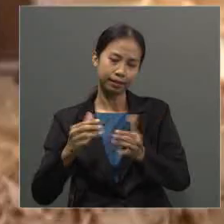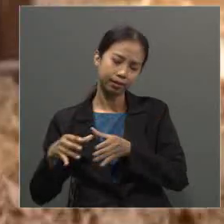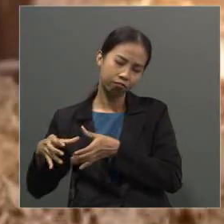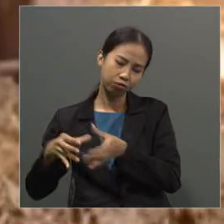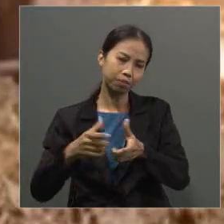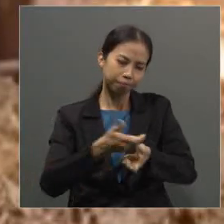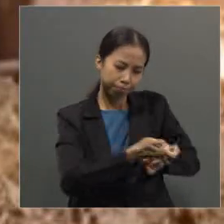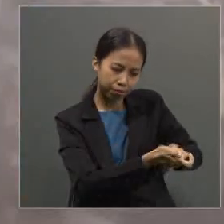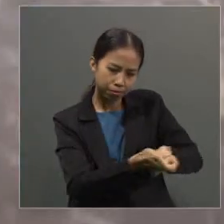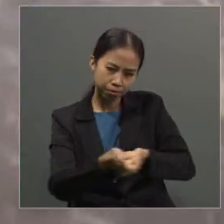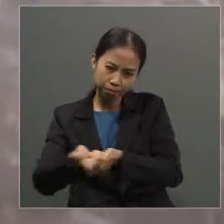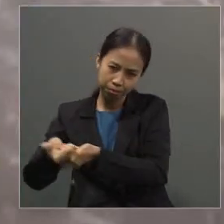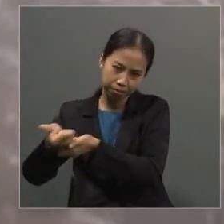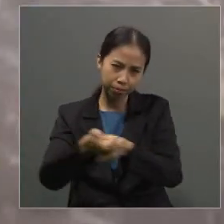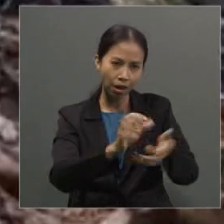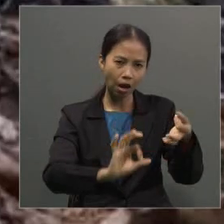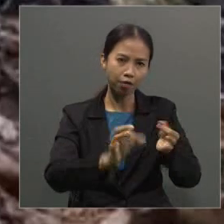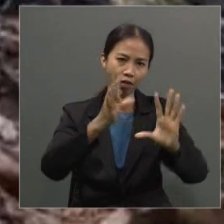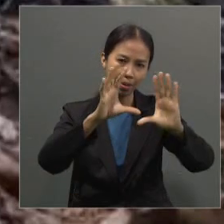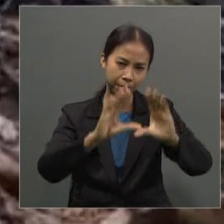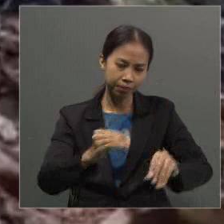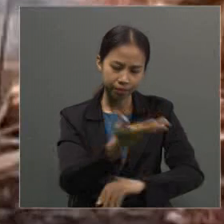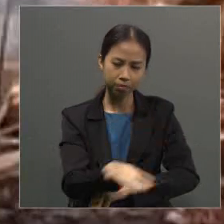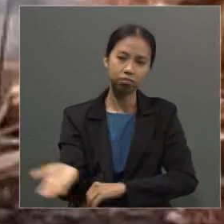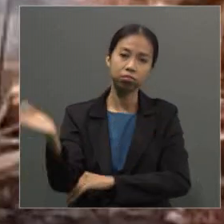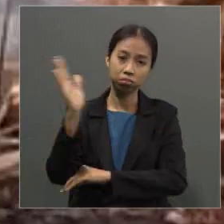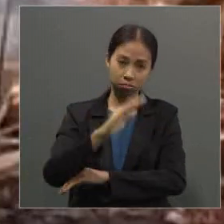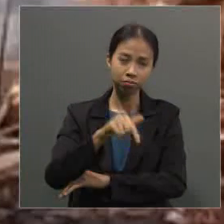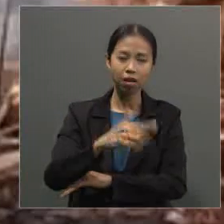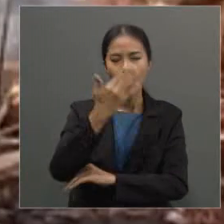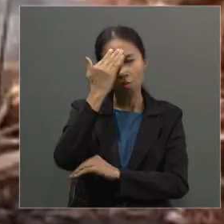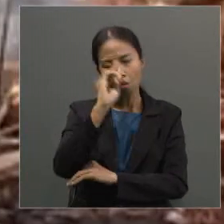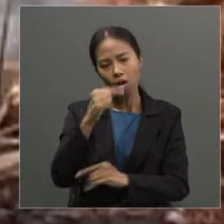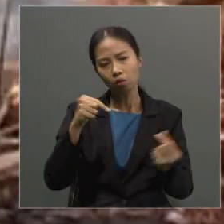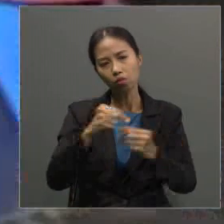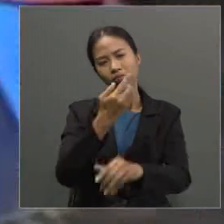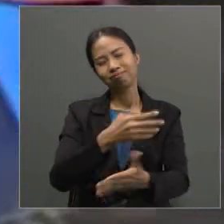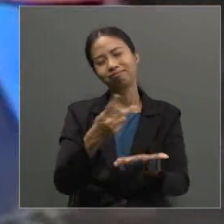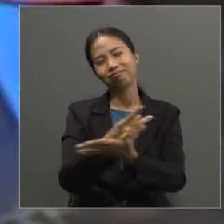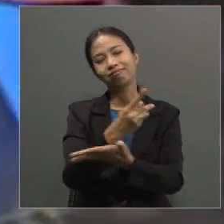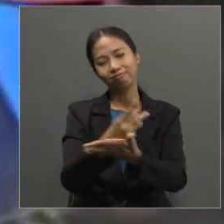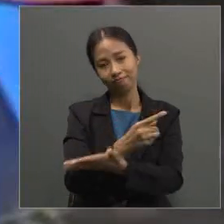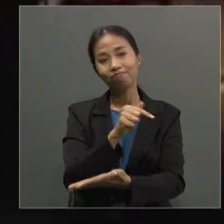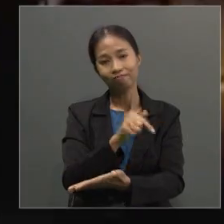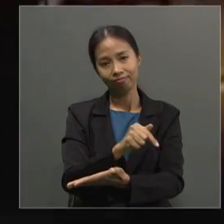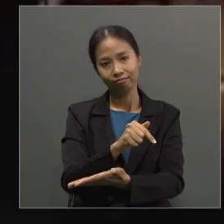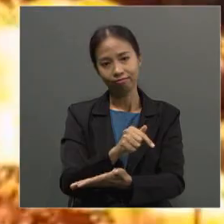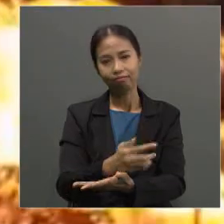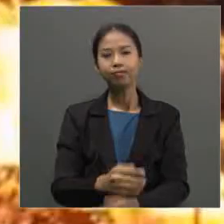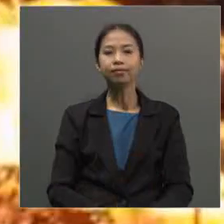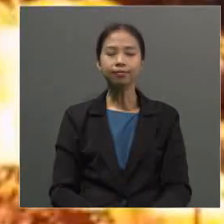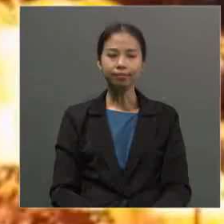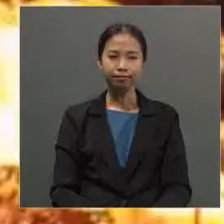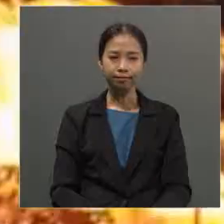ดับไฟป่าทั้งกลางวันและกลางคืนครับในพื้นที่รับผิดชอบของอุทยานแห่งชาติไซโยกจังหวัดกาญจนบุรีและพื้นที่ใกล้